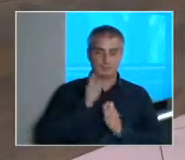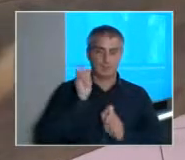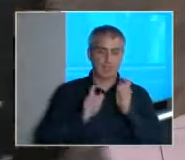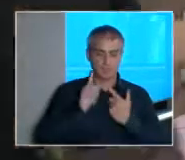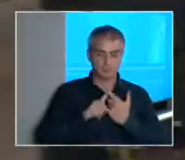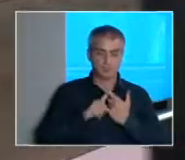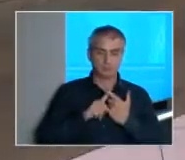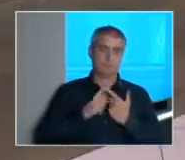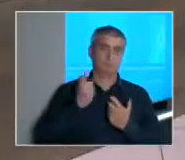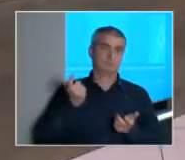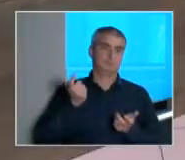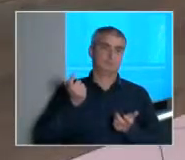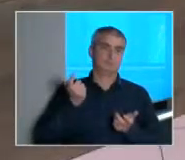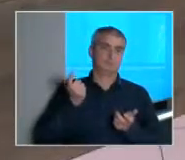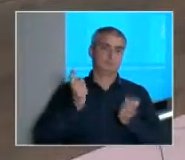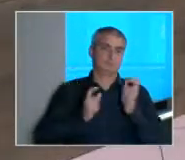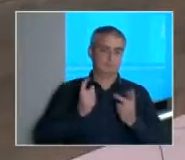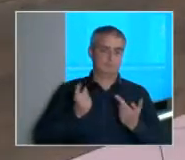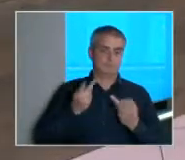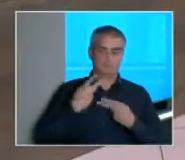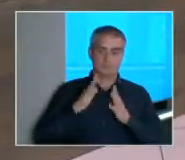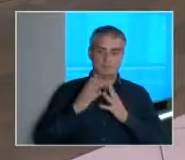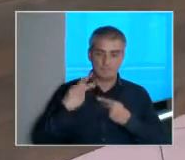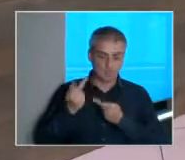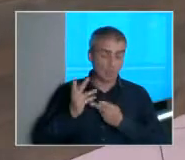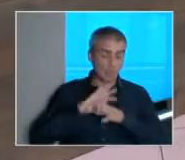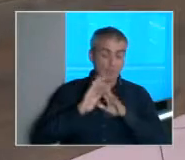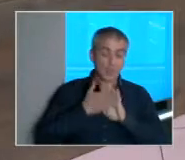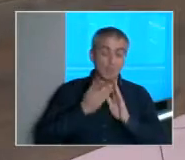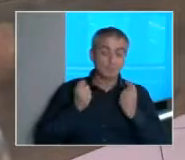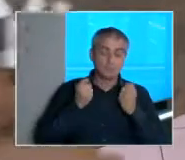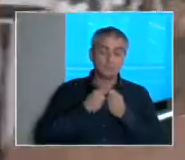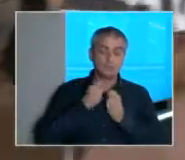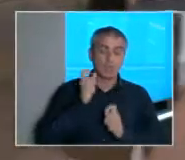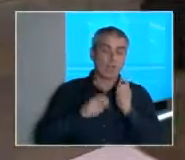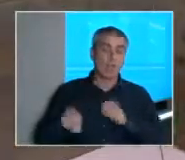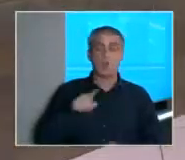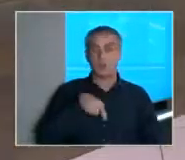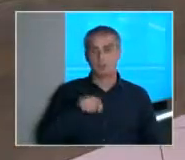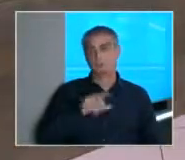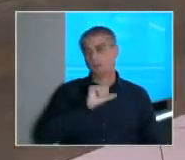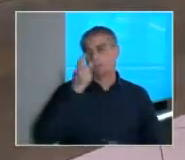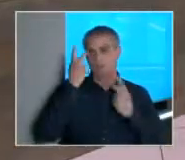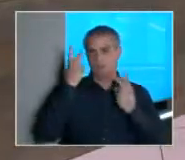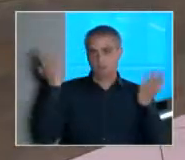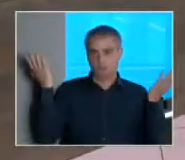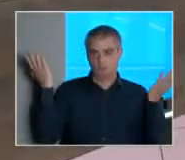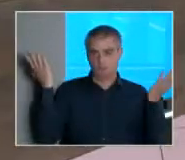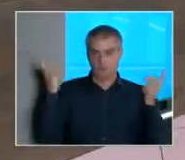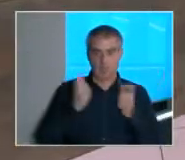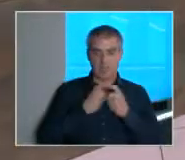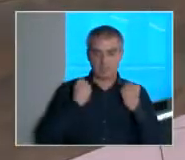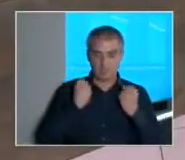באנשים, באזרחים, בתי חולים, כל מה שקשור לאוכלוסייה, זה הכי חשוב,